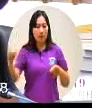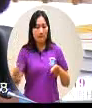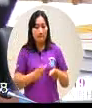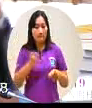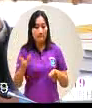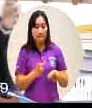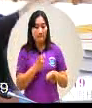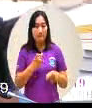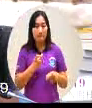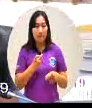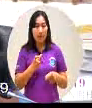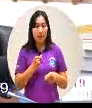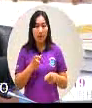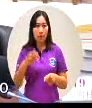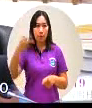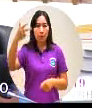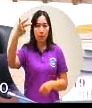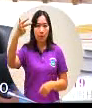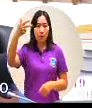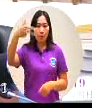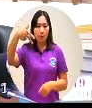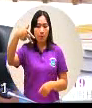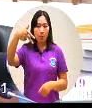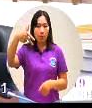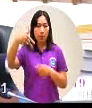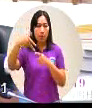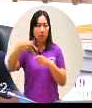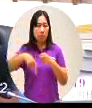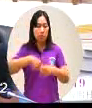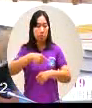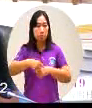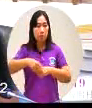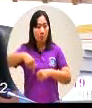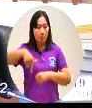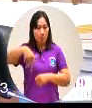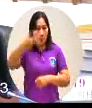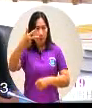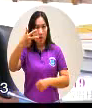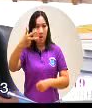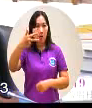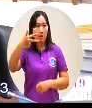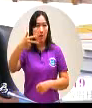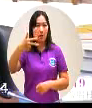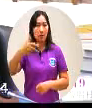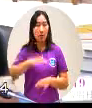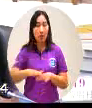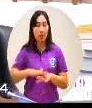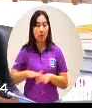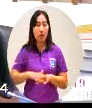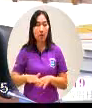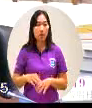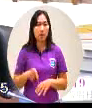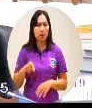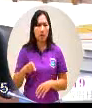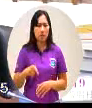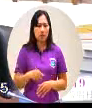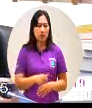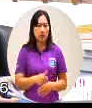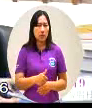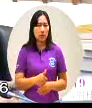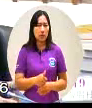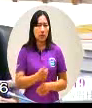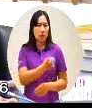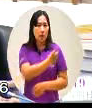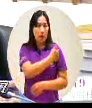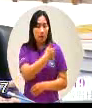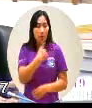用落开线路 ADSL 的。好、哦，所以讲这真侪真侪功能吼、咱袂用佮忽略，唔好讲哦，恁装个